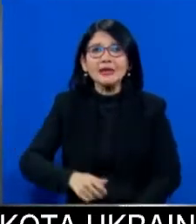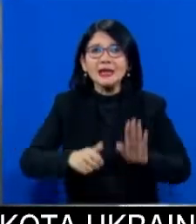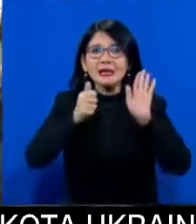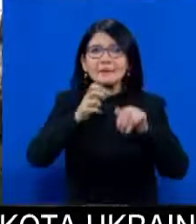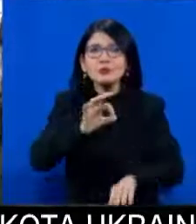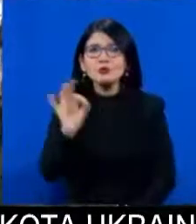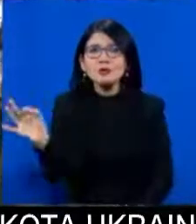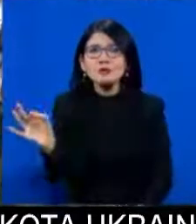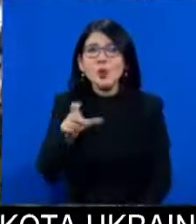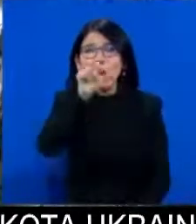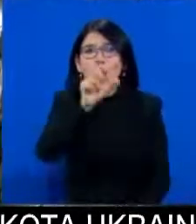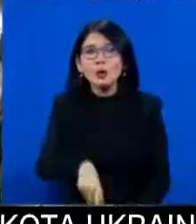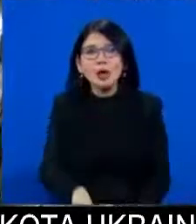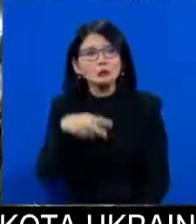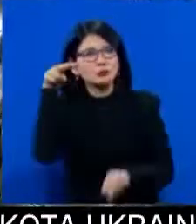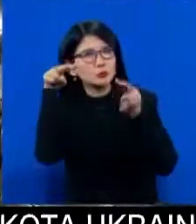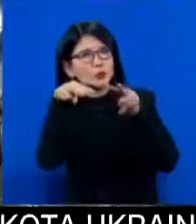ribu.